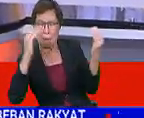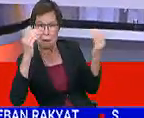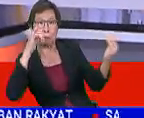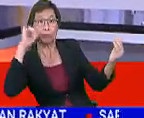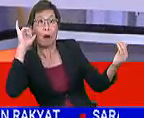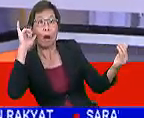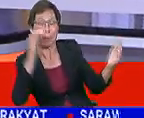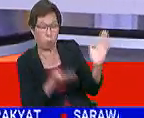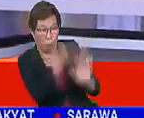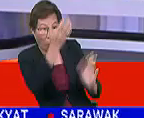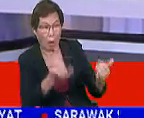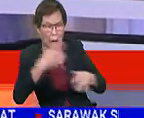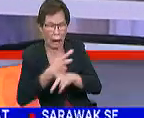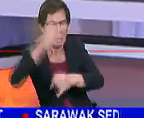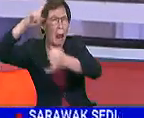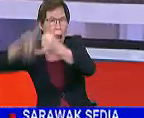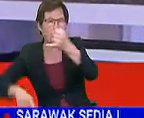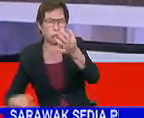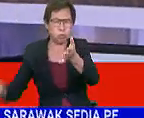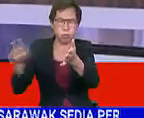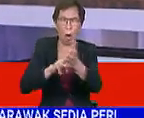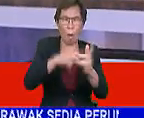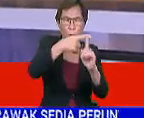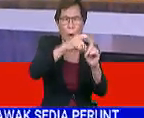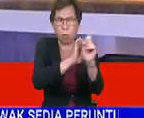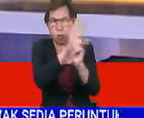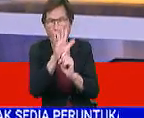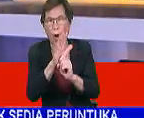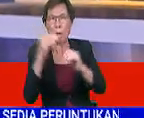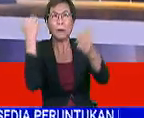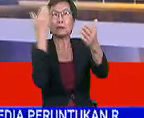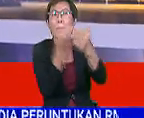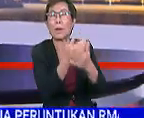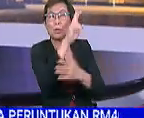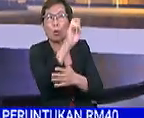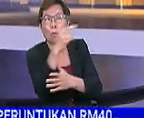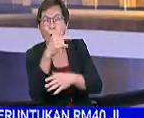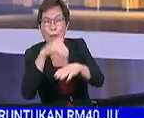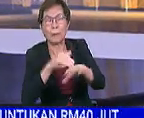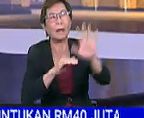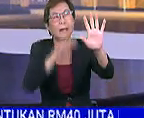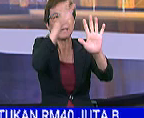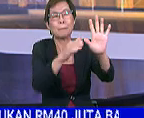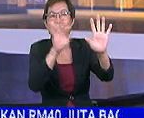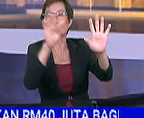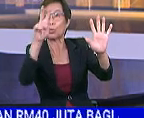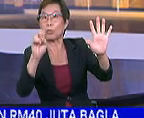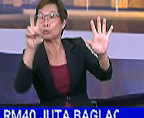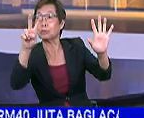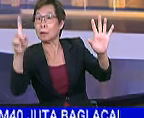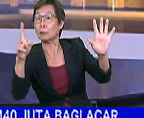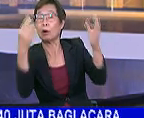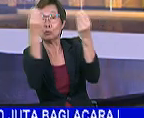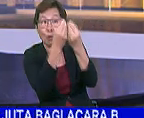semalam kali terakhir negara mencatat kes positif mencecah 20,000 adalah pada 5 September 2021